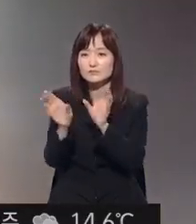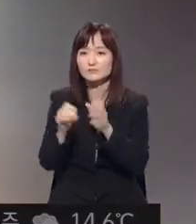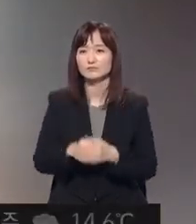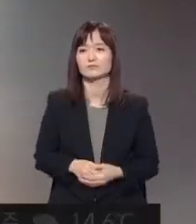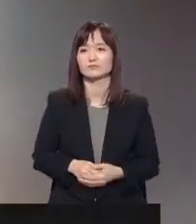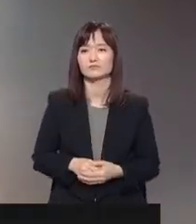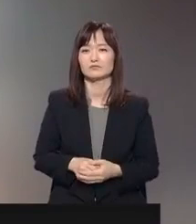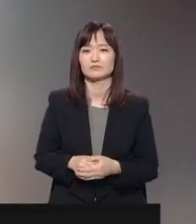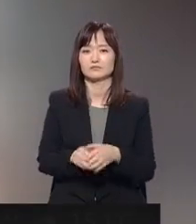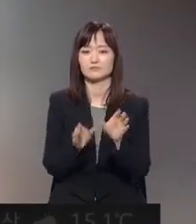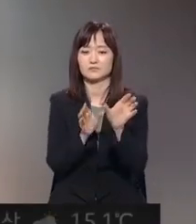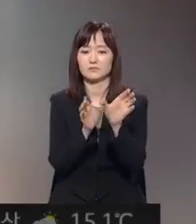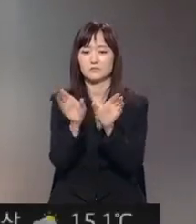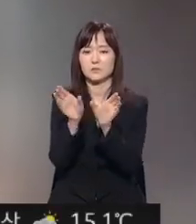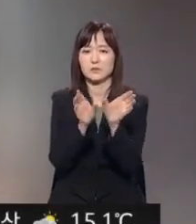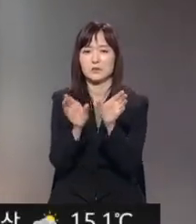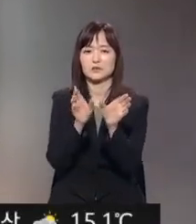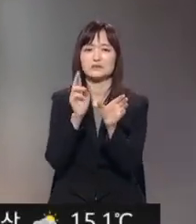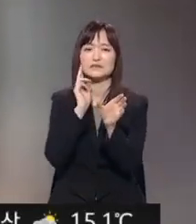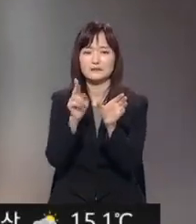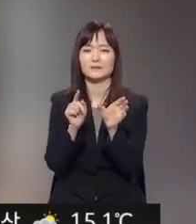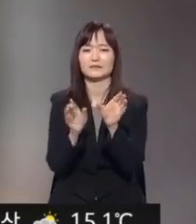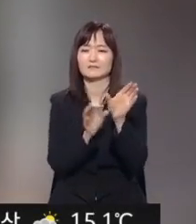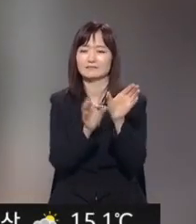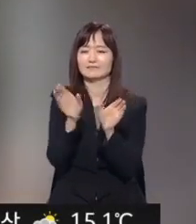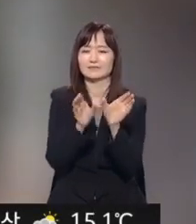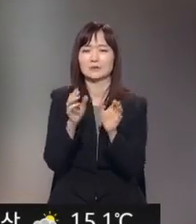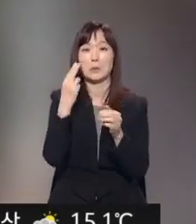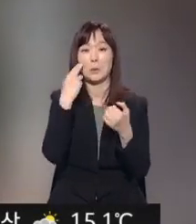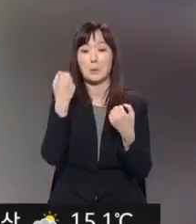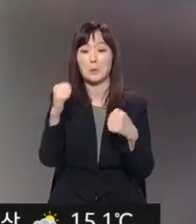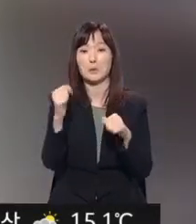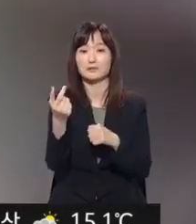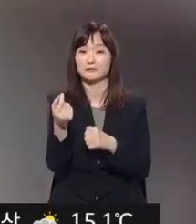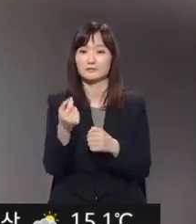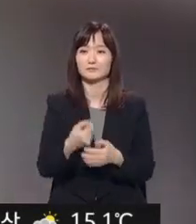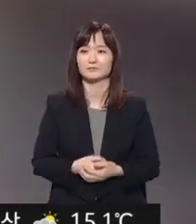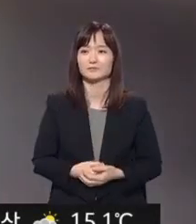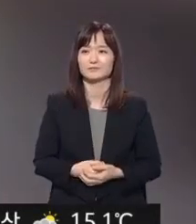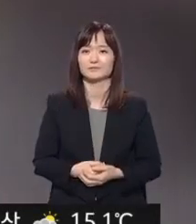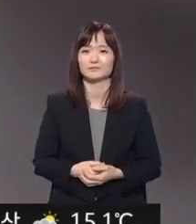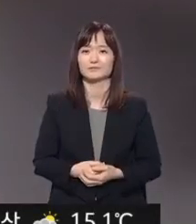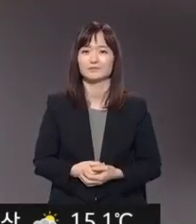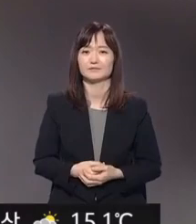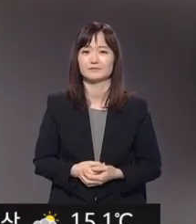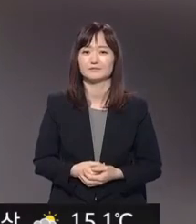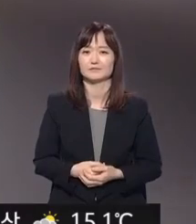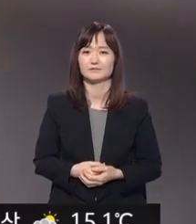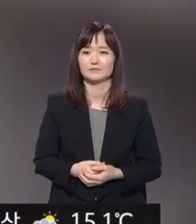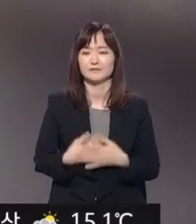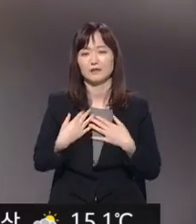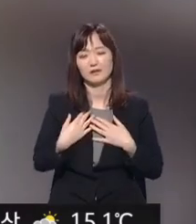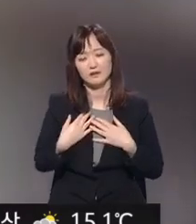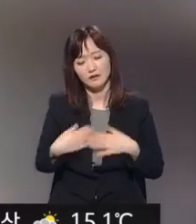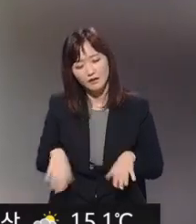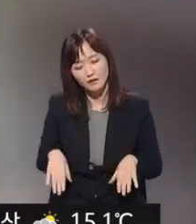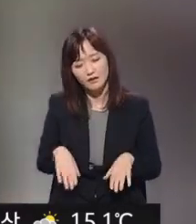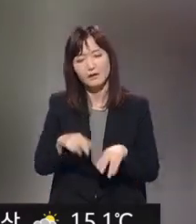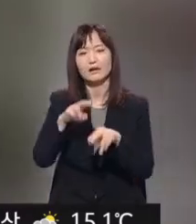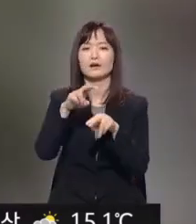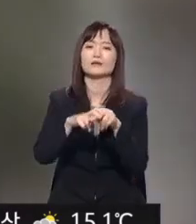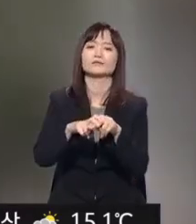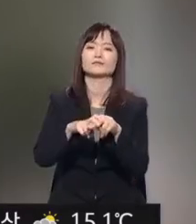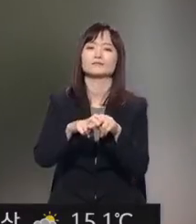이번엔 상체를 들어서 좀 더 세게 흔들기도 하는데요. 네, 소화기능을 추는 것 같은데 지쳤는지 잠시 앉아서